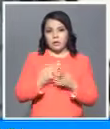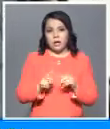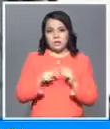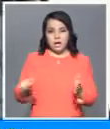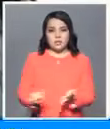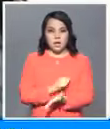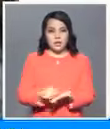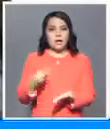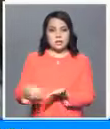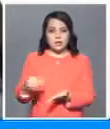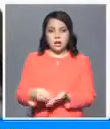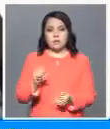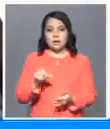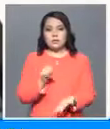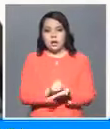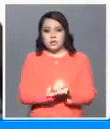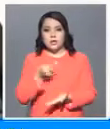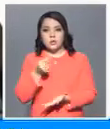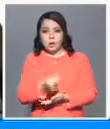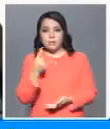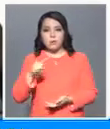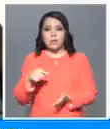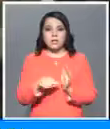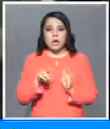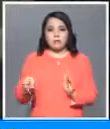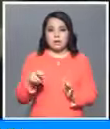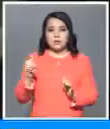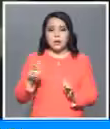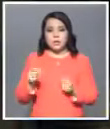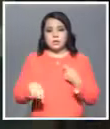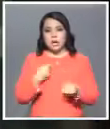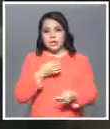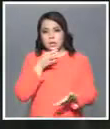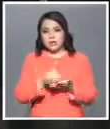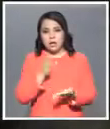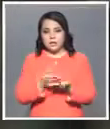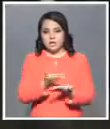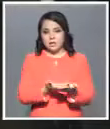сатудан билікте салық төлеушілерде 1,16 миллиард доллар шығынға ұшырайды, дейді сарапшылар.